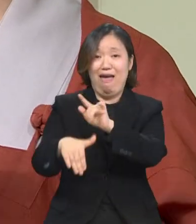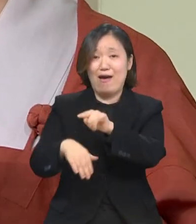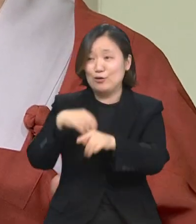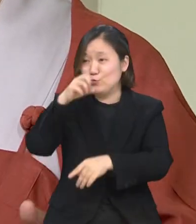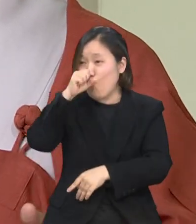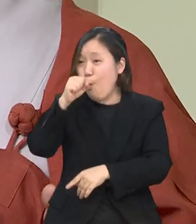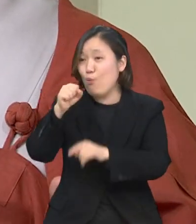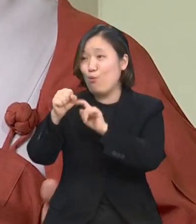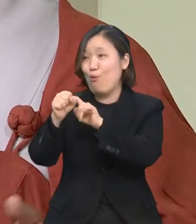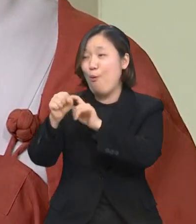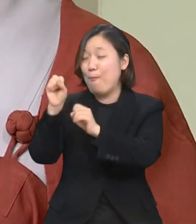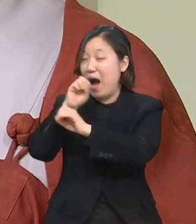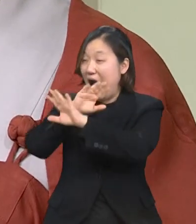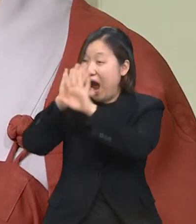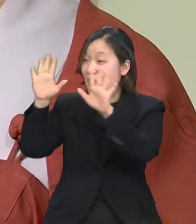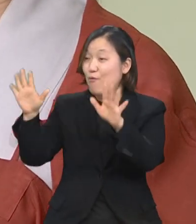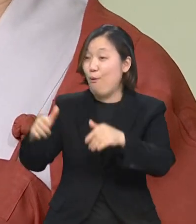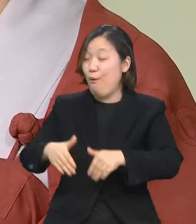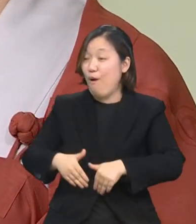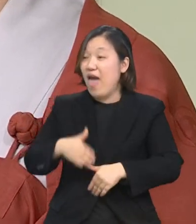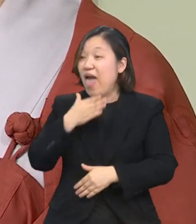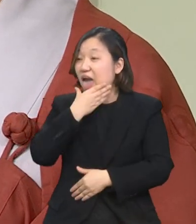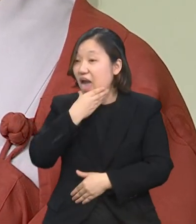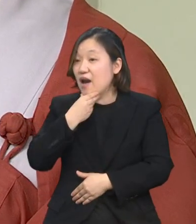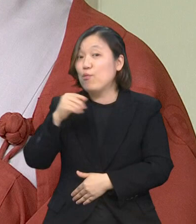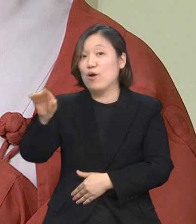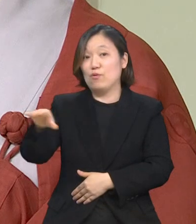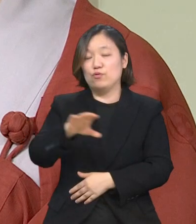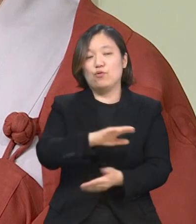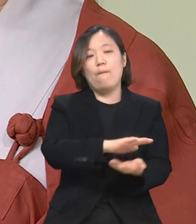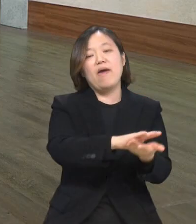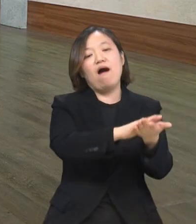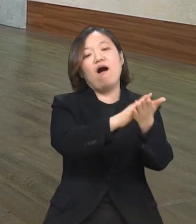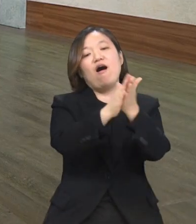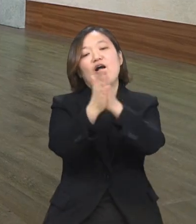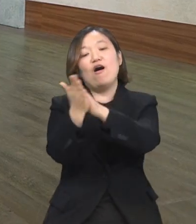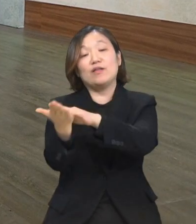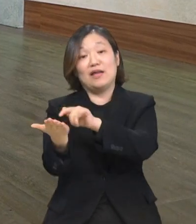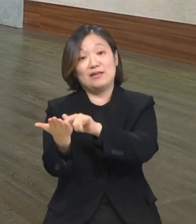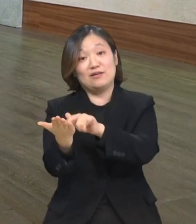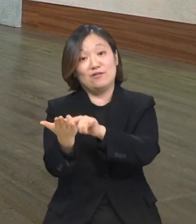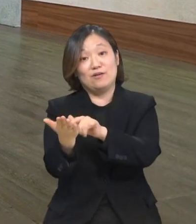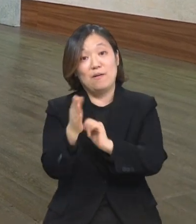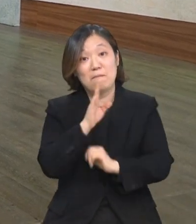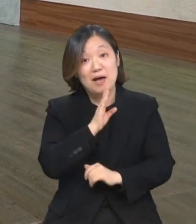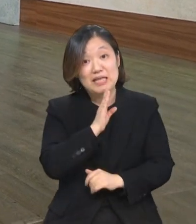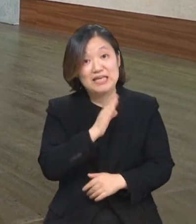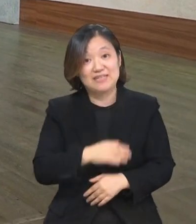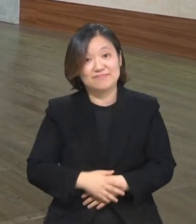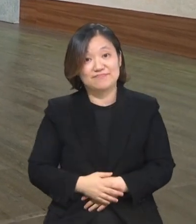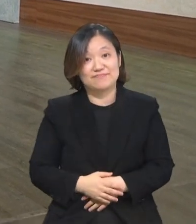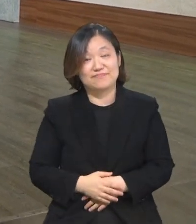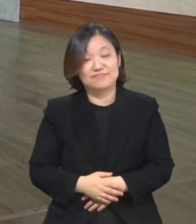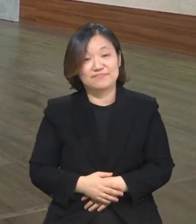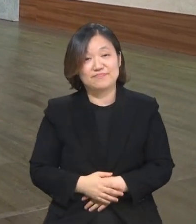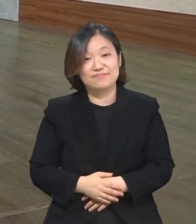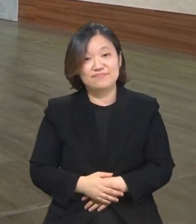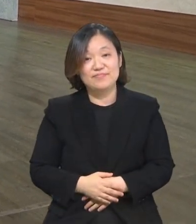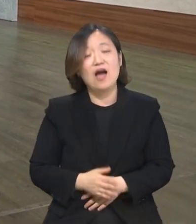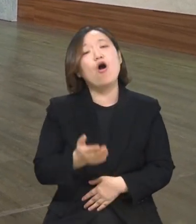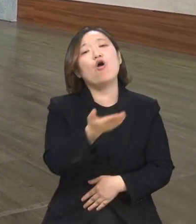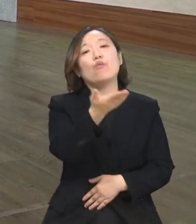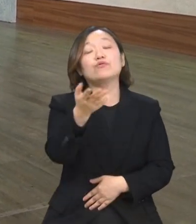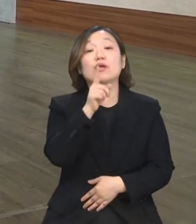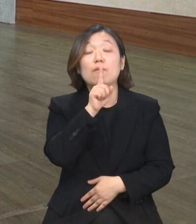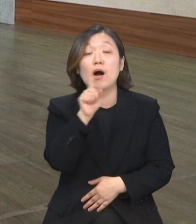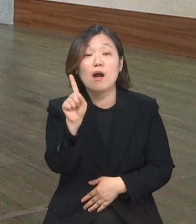쪽으로 조금씩 조금씩 바꾸어 나가는 겁니다 그래서 늘 불자님들께 드리는